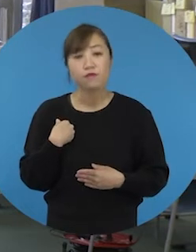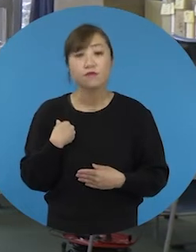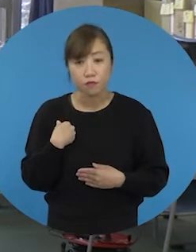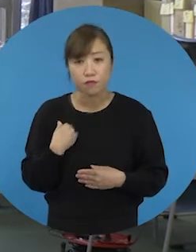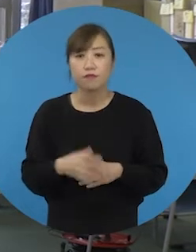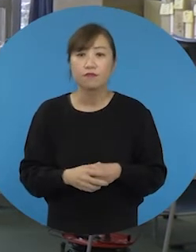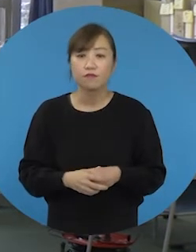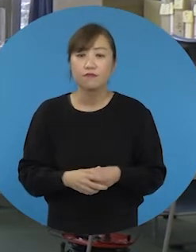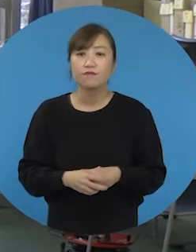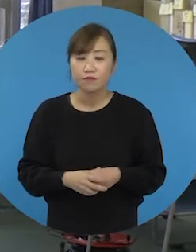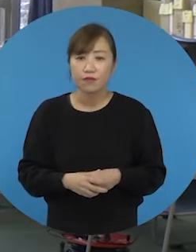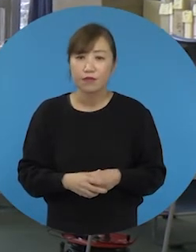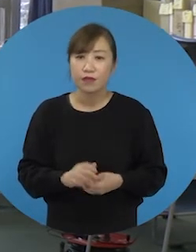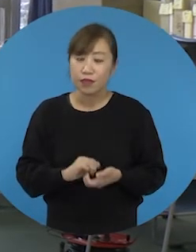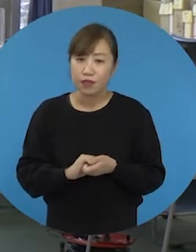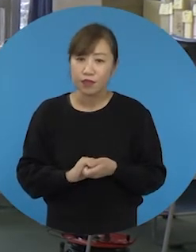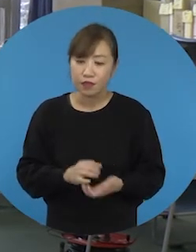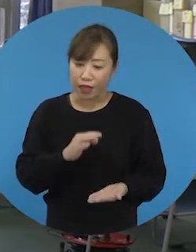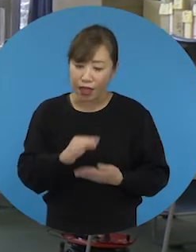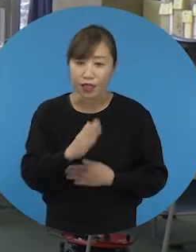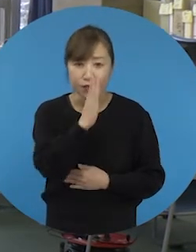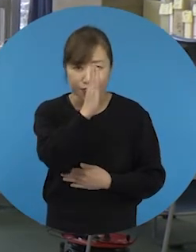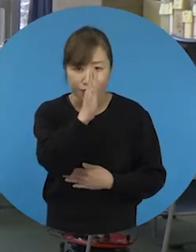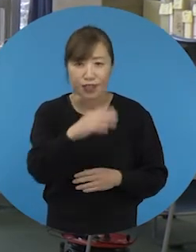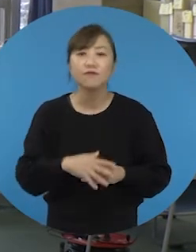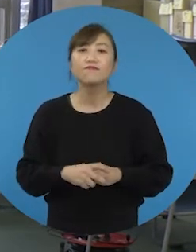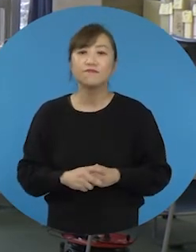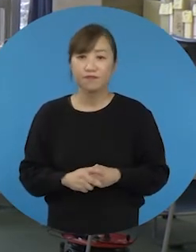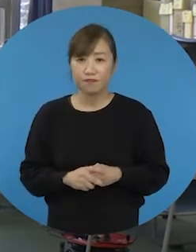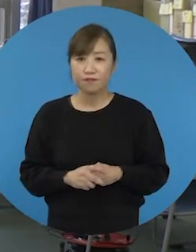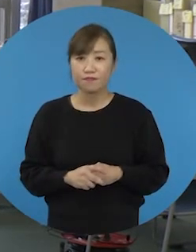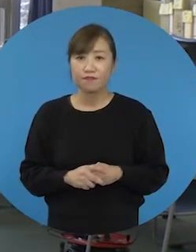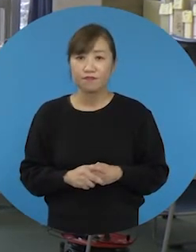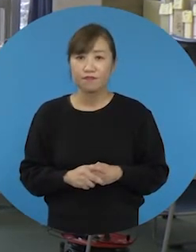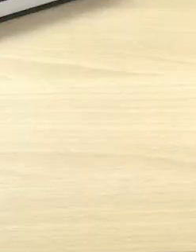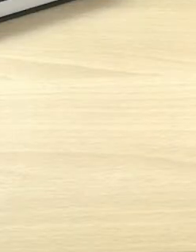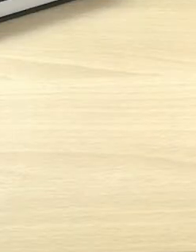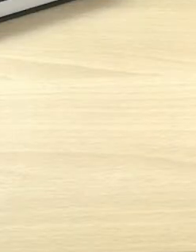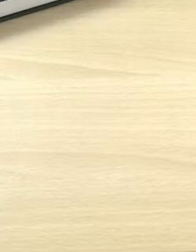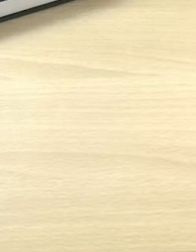ですね、はい、皆さんぜひお手に取ってご覧ください。